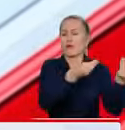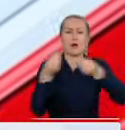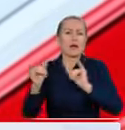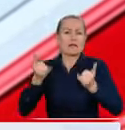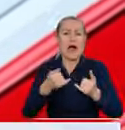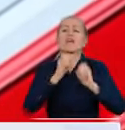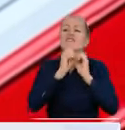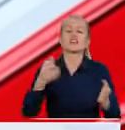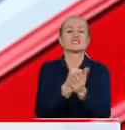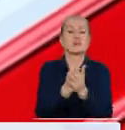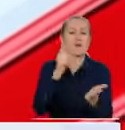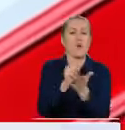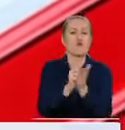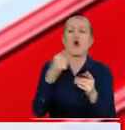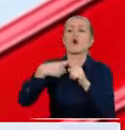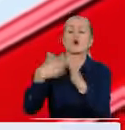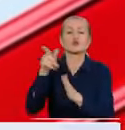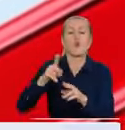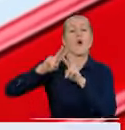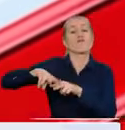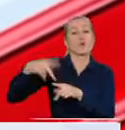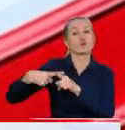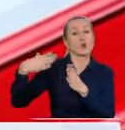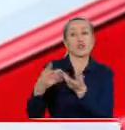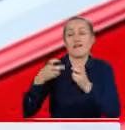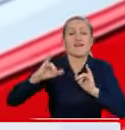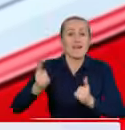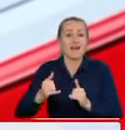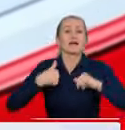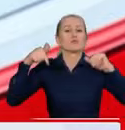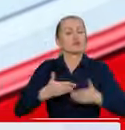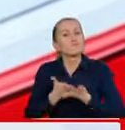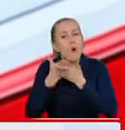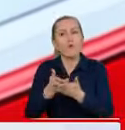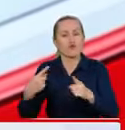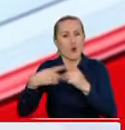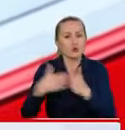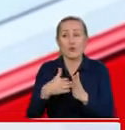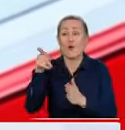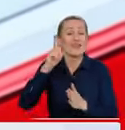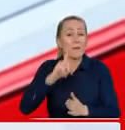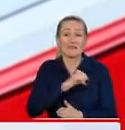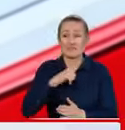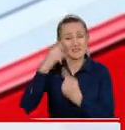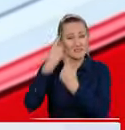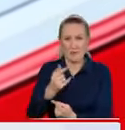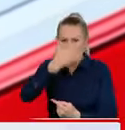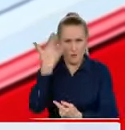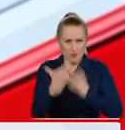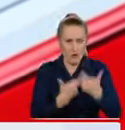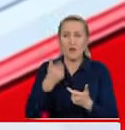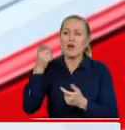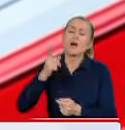Kościoła, zastanowić się nad funduszem kościelnym i pomóc Kościołowi, który najwyraźniej nie potrafi tego zrobić, bezwzględnie i do